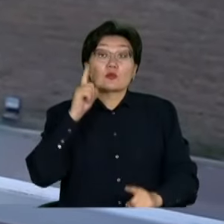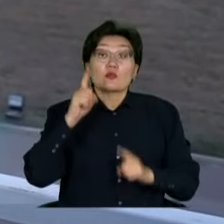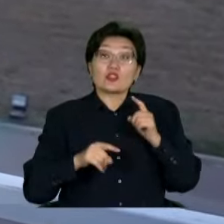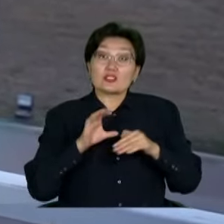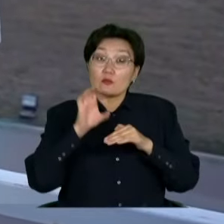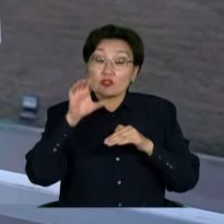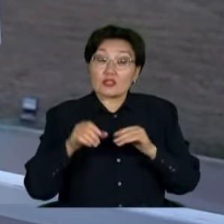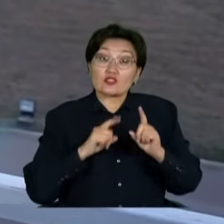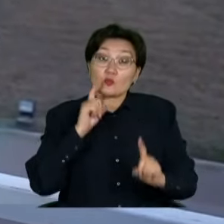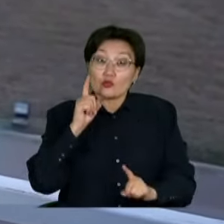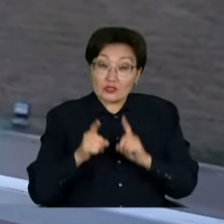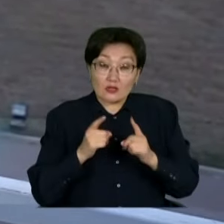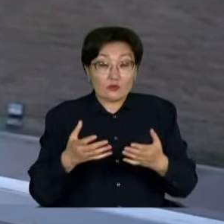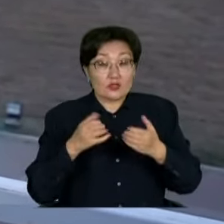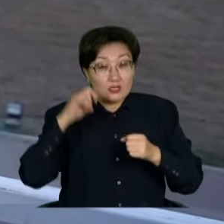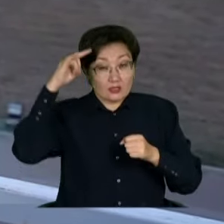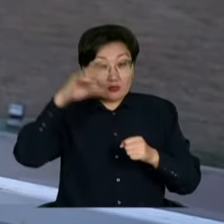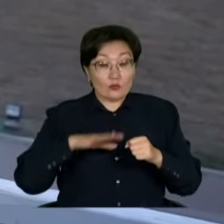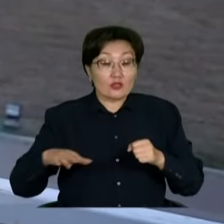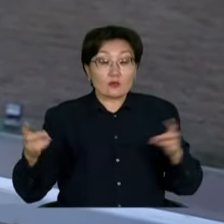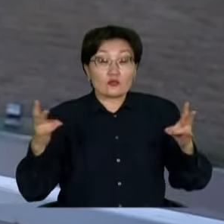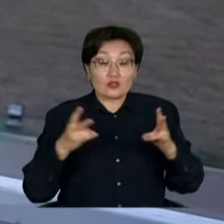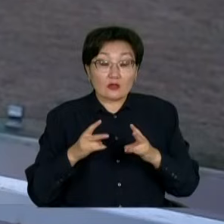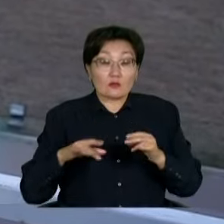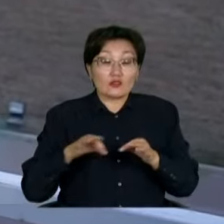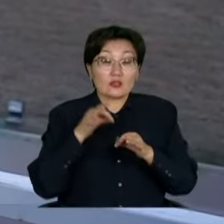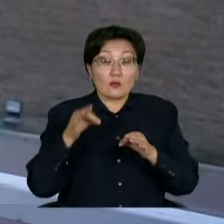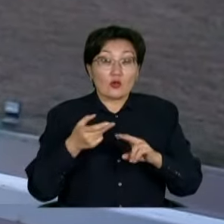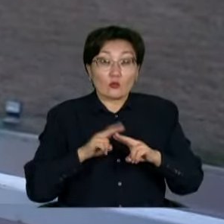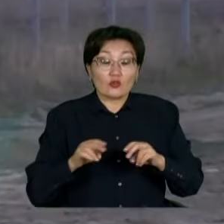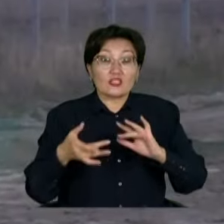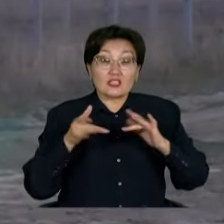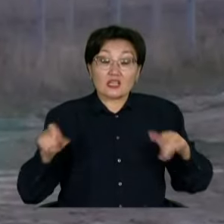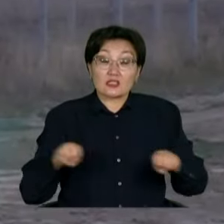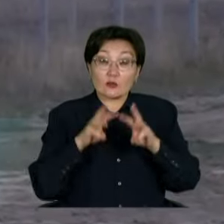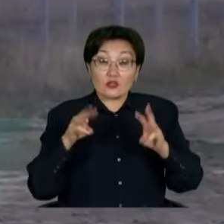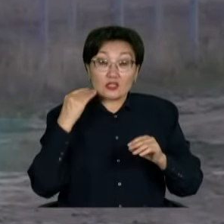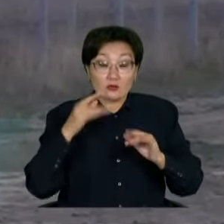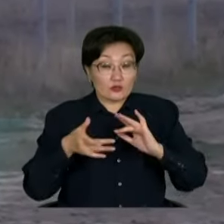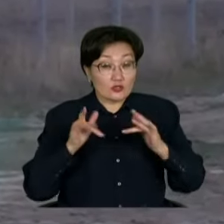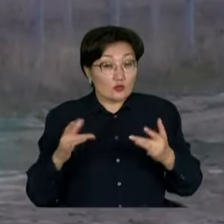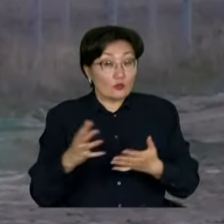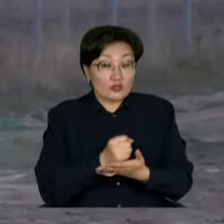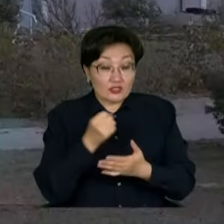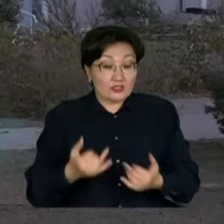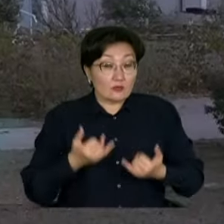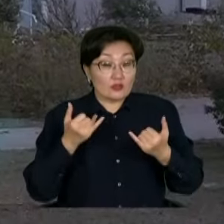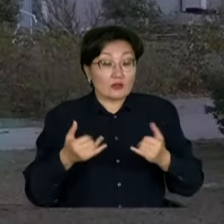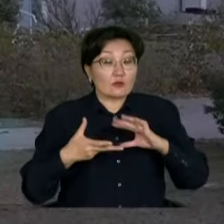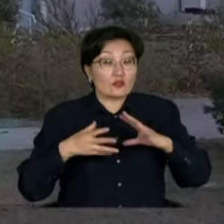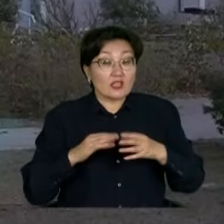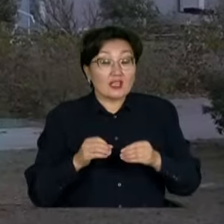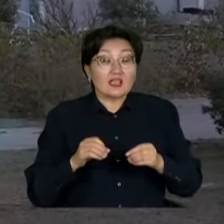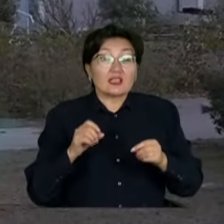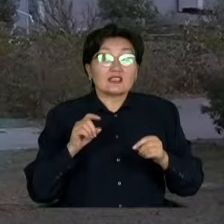Ал спутник еліміз бойынша қажетті аумаққа сол желіні таратады. Сапалы интернетке қол жеткізу үшін бар болғаны